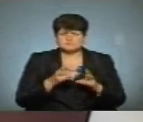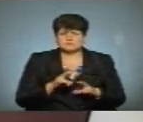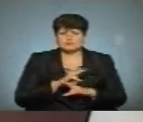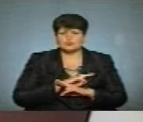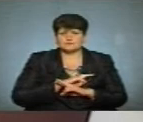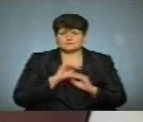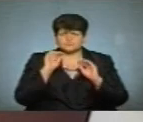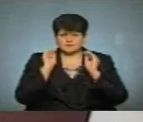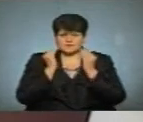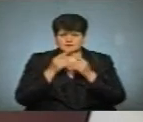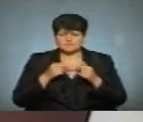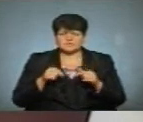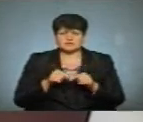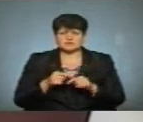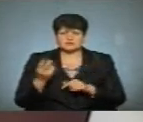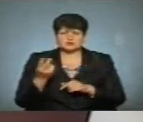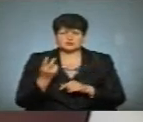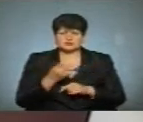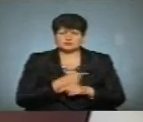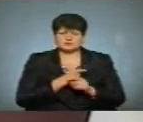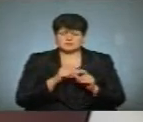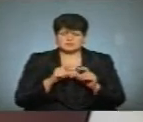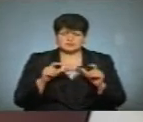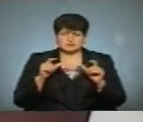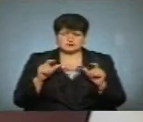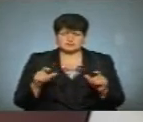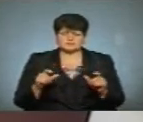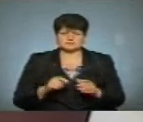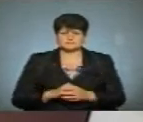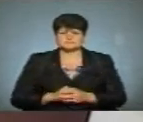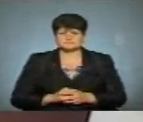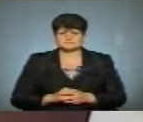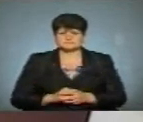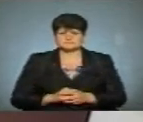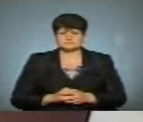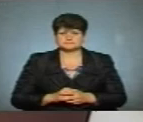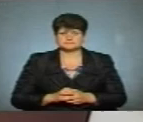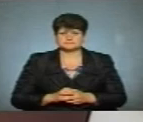помер у реанімаційному відділенні 2-ї міської лікарні, повідомила його мати Галина Гнатишина.